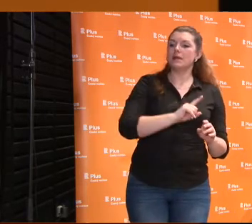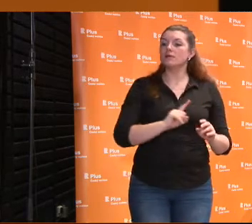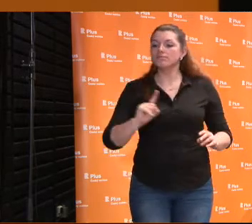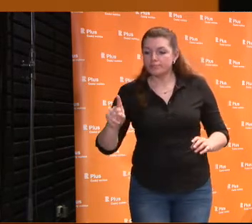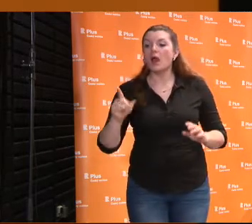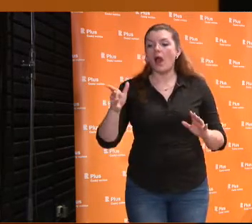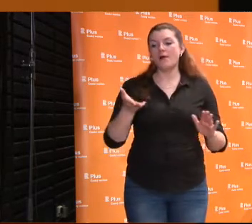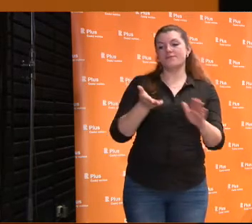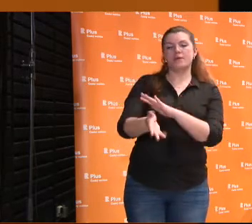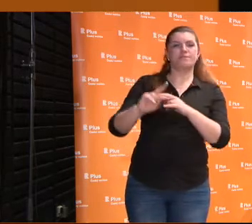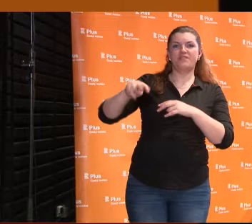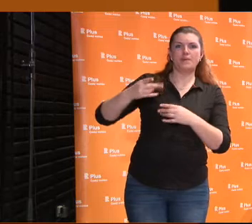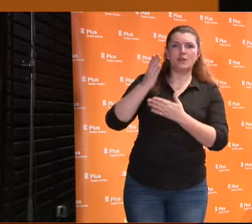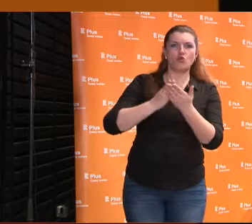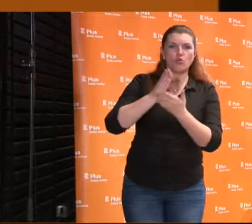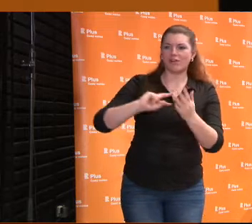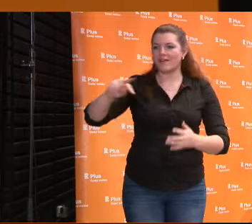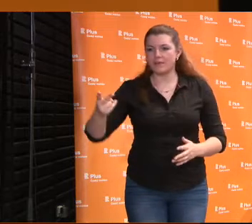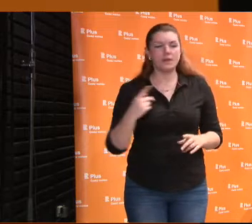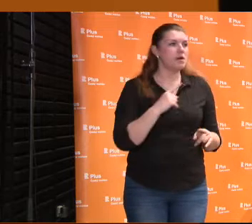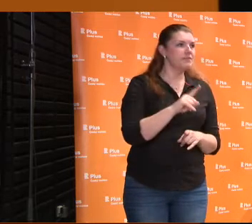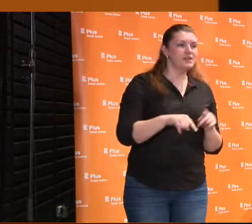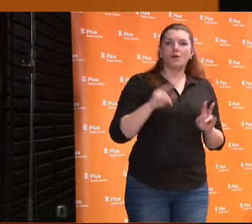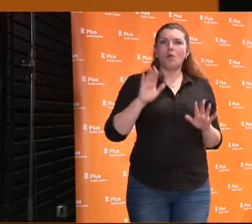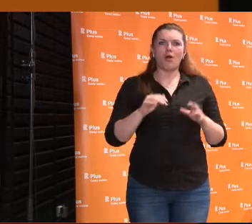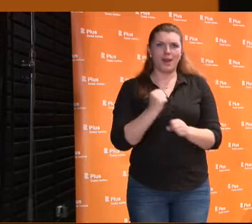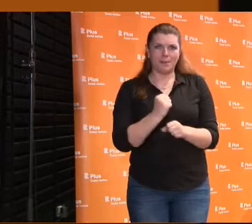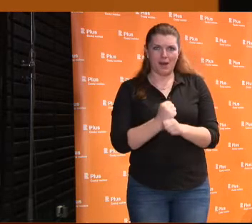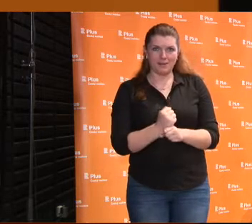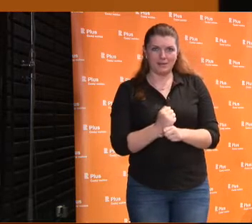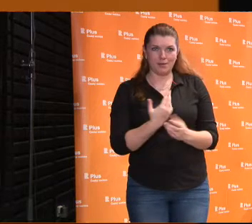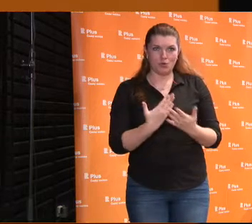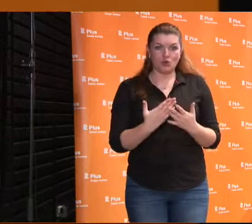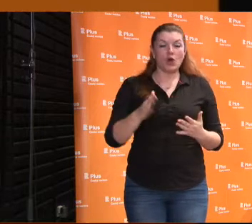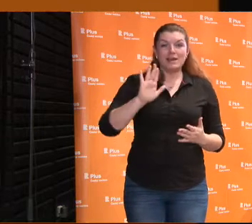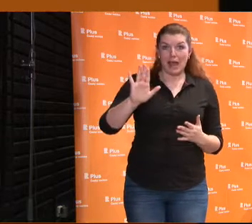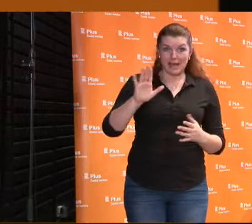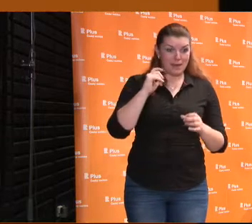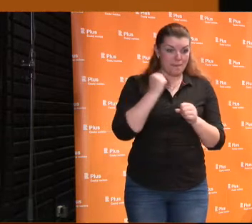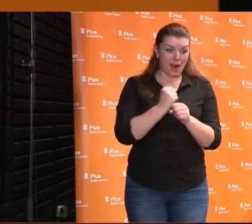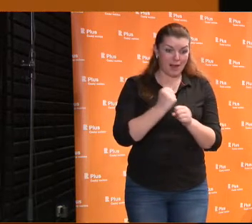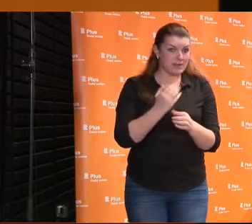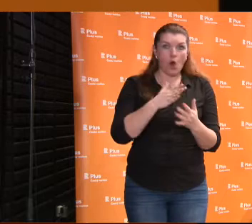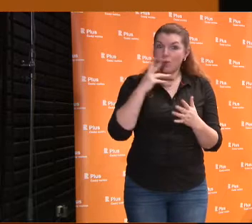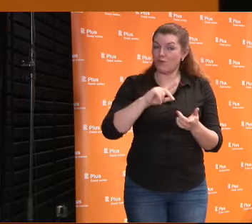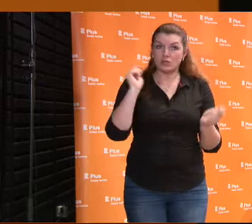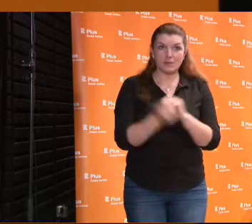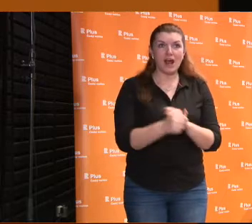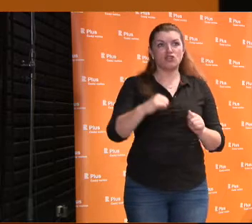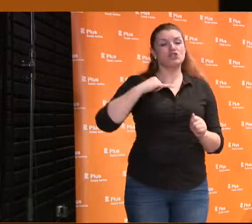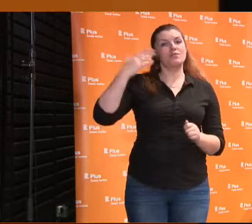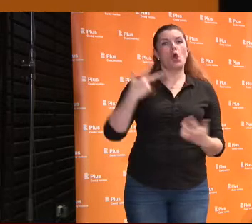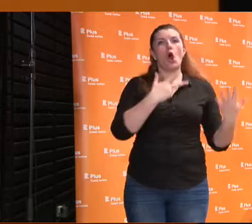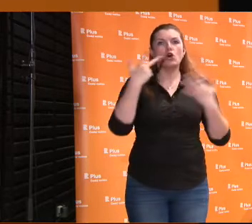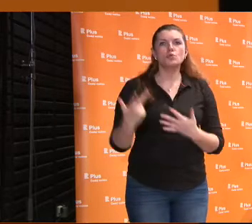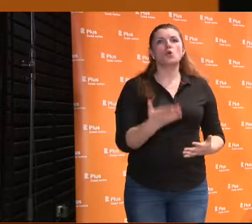přinesou náhradní třeba součástky. Čili jejich práce se naprosto změnila od nudné monotónní 8-hodinové